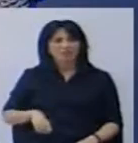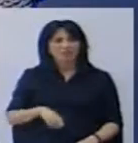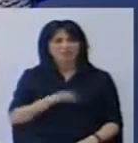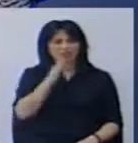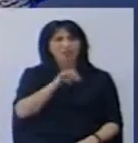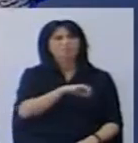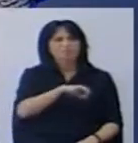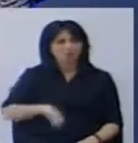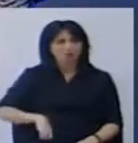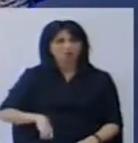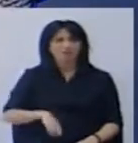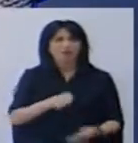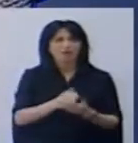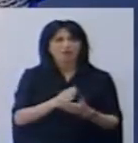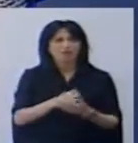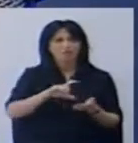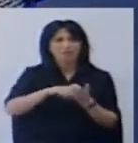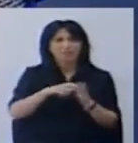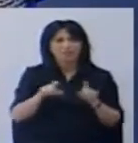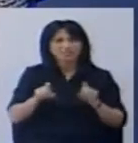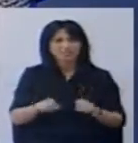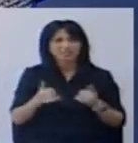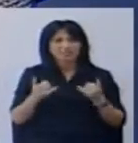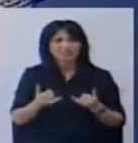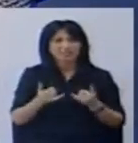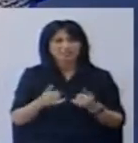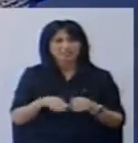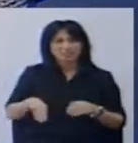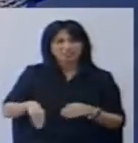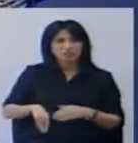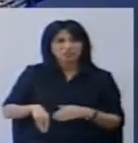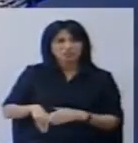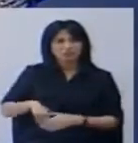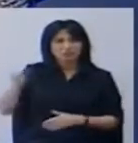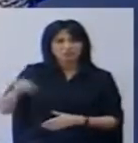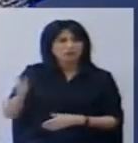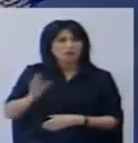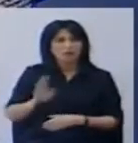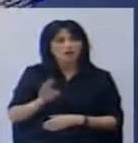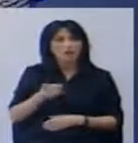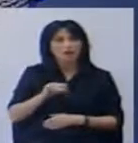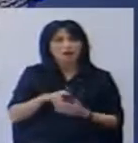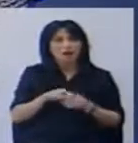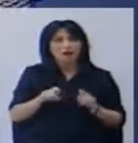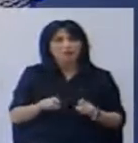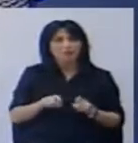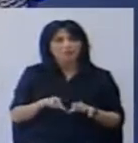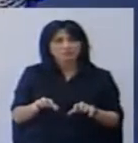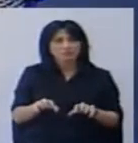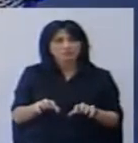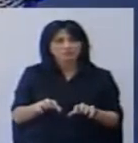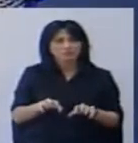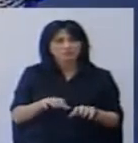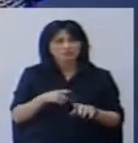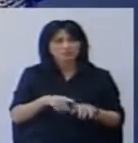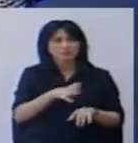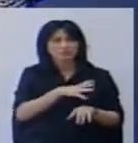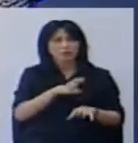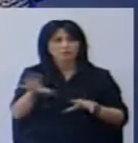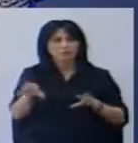გეტყვით, მაფიაა ის, რომელიც კაბინეტში ზის დღეს და ის ჯიბიდან არის რუის ეხა, მაგრამ კაბინეტში უჭირავს და ოლიგოკრატიას,